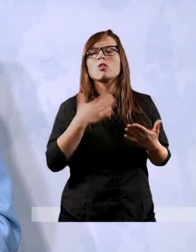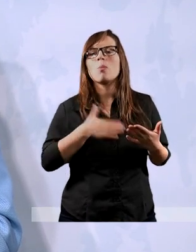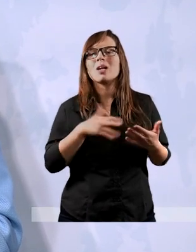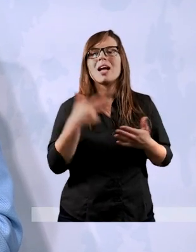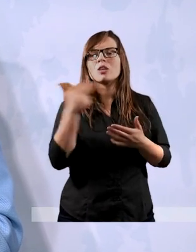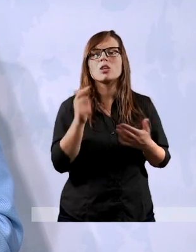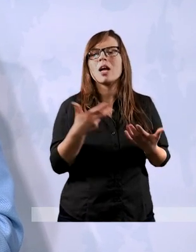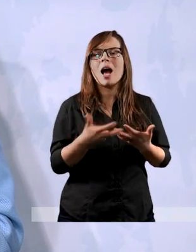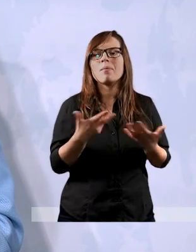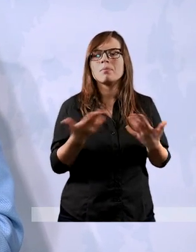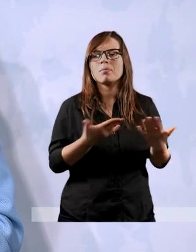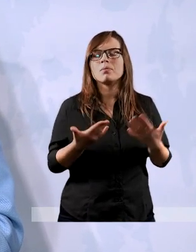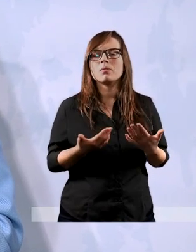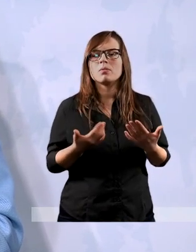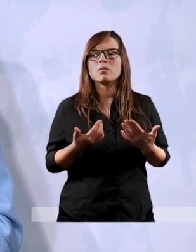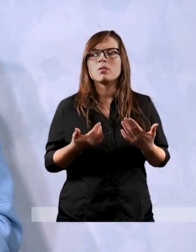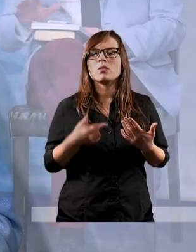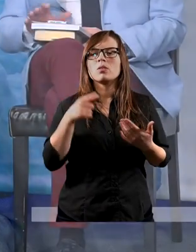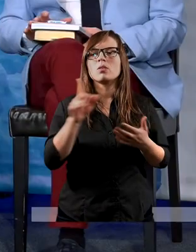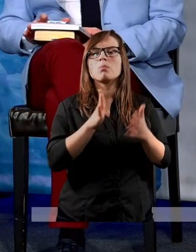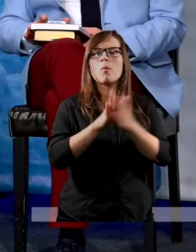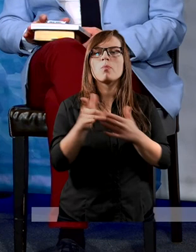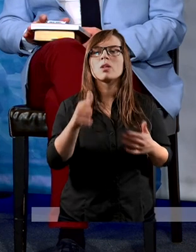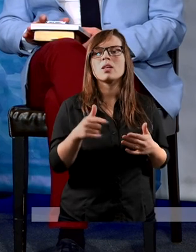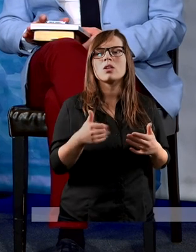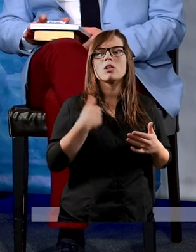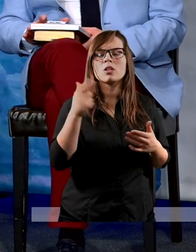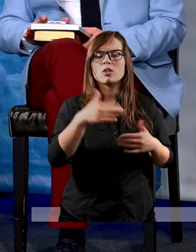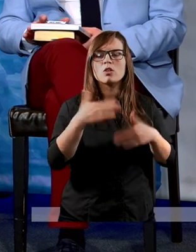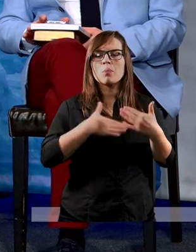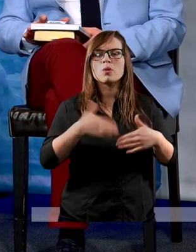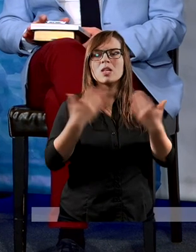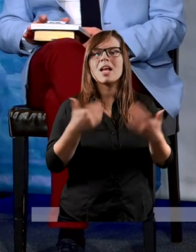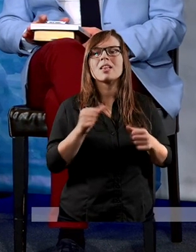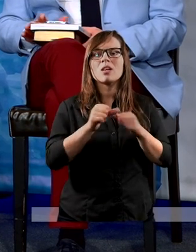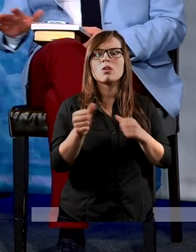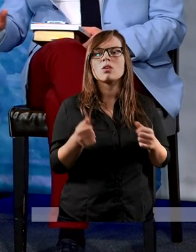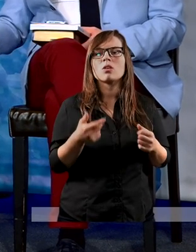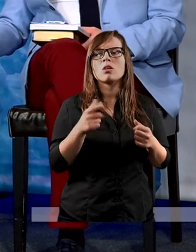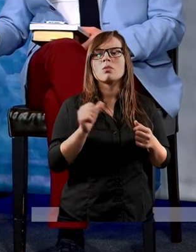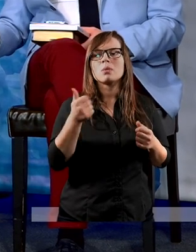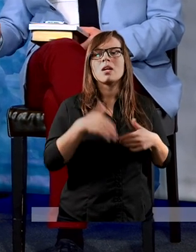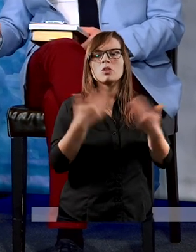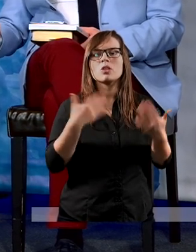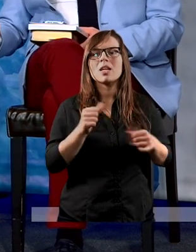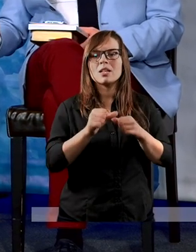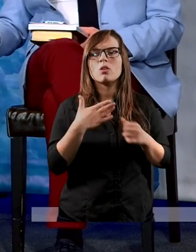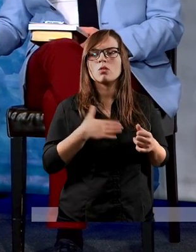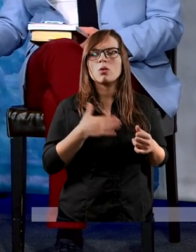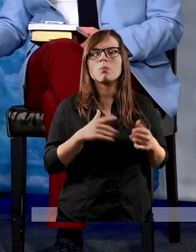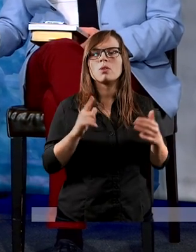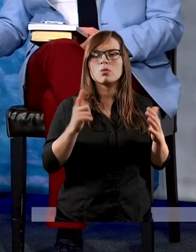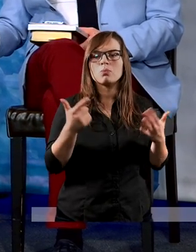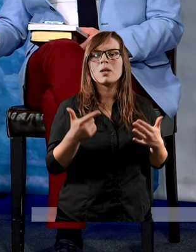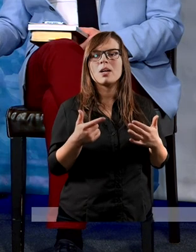niedzielą? Sobota? Znaczy, no po prostu biblijny siódmy dzień tygodnia, który... Siódmy dzień tygodnia, sobota. Siódmy